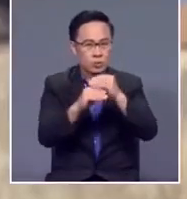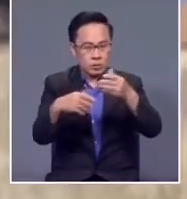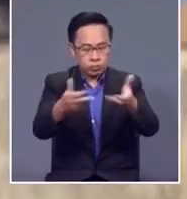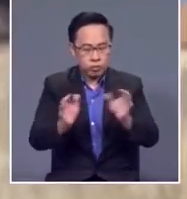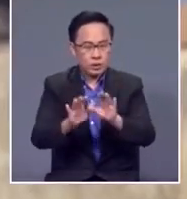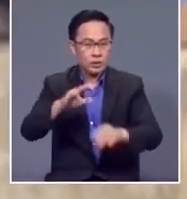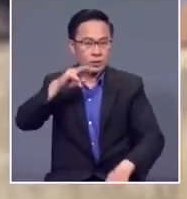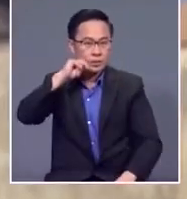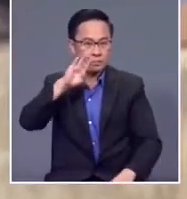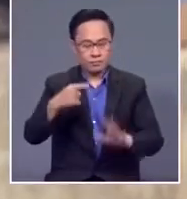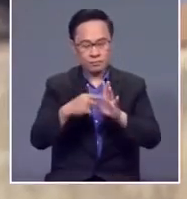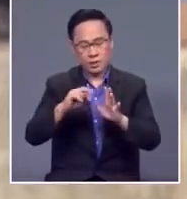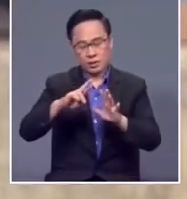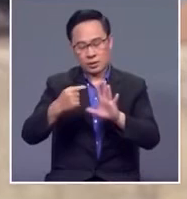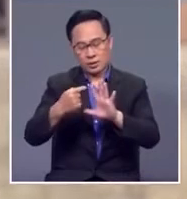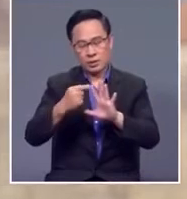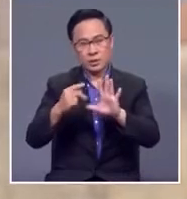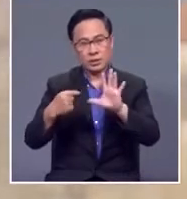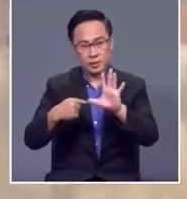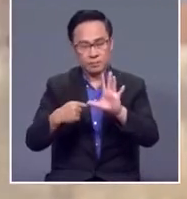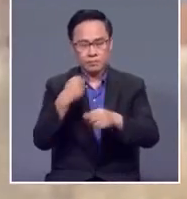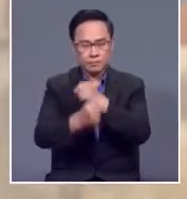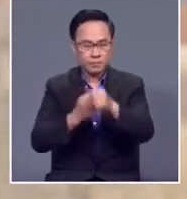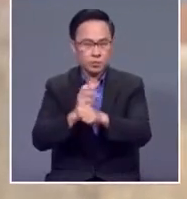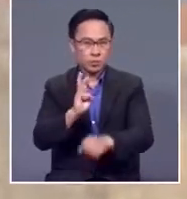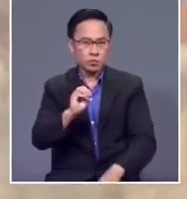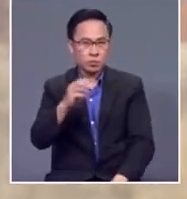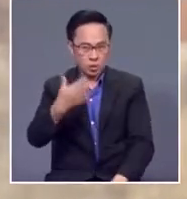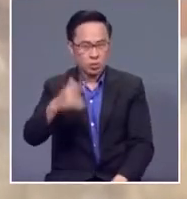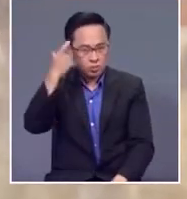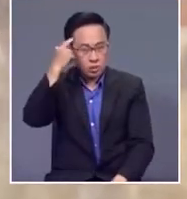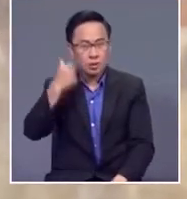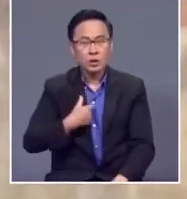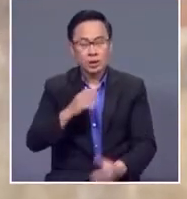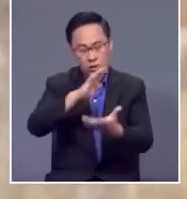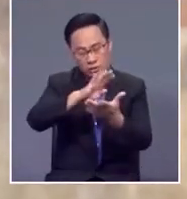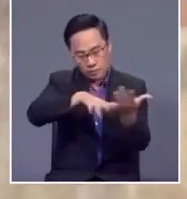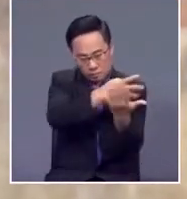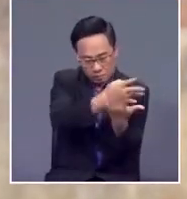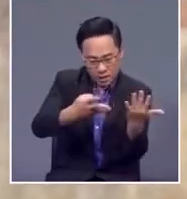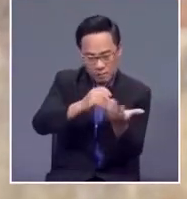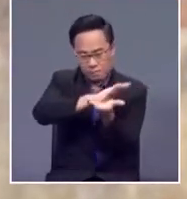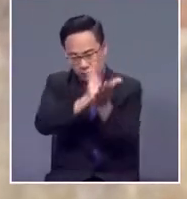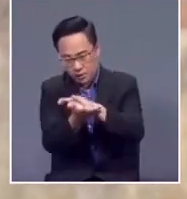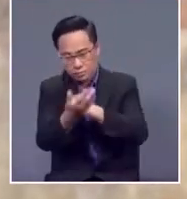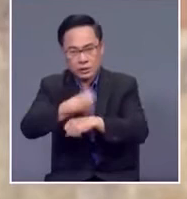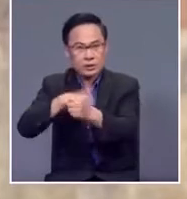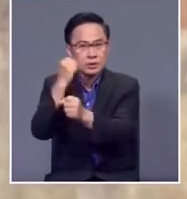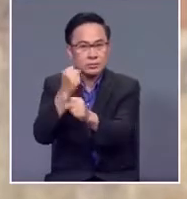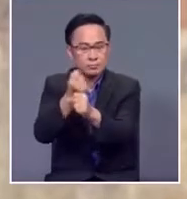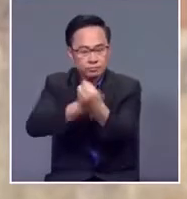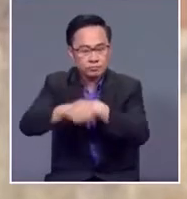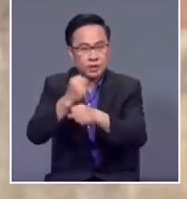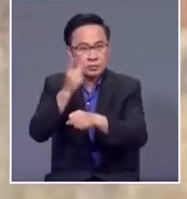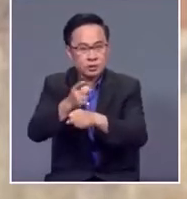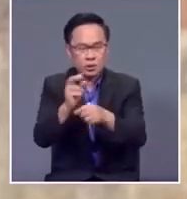ล60จากท่านผู้ว่าไปแล้วในส่วนของการนำนโยบายมาปรับเปลี่ยนไปสู่การปฏิบัติตรงนี้อยากจะเรียนถามท่านรองผู้ว่าว่าเป็นยัง